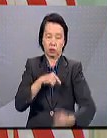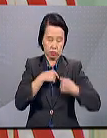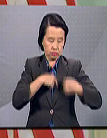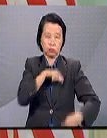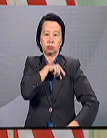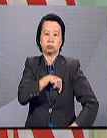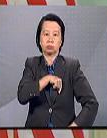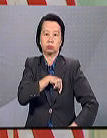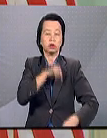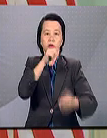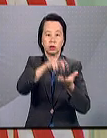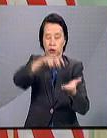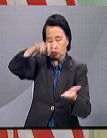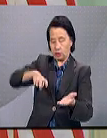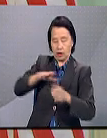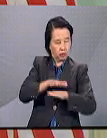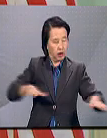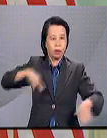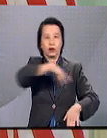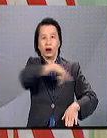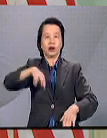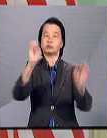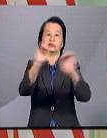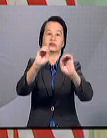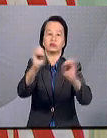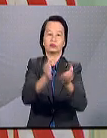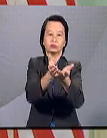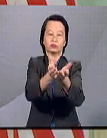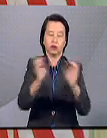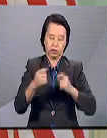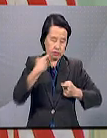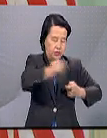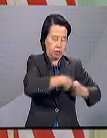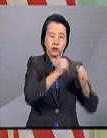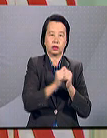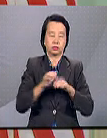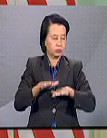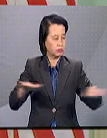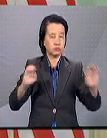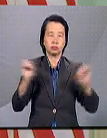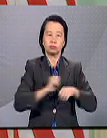tidak turun ke darat pun. Jadi tidak ada isu yang berkaitan dengan